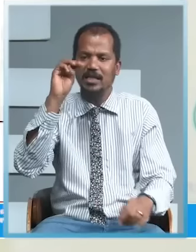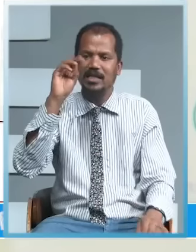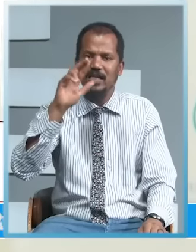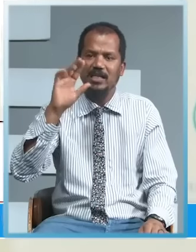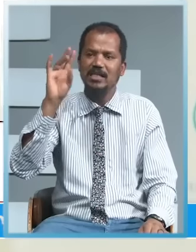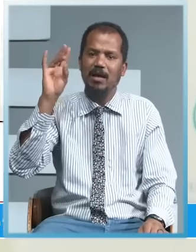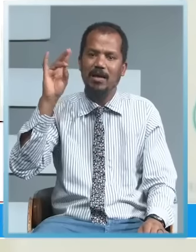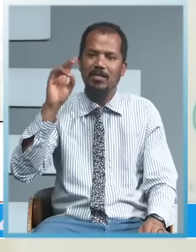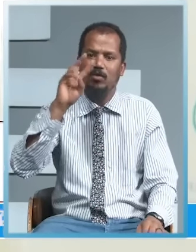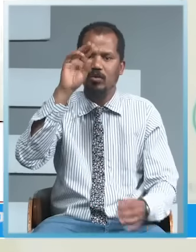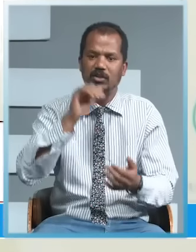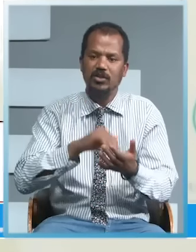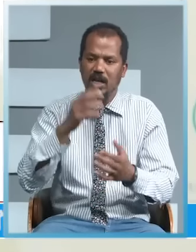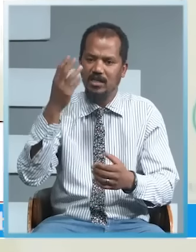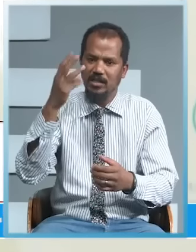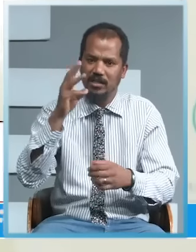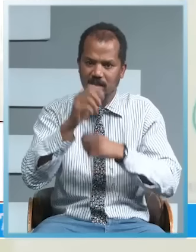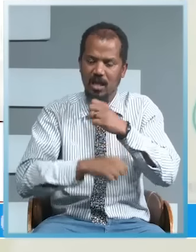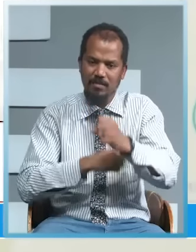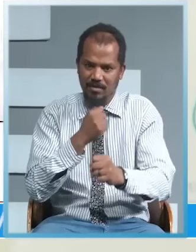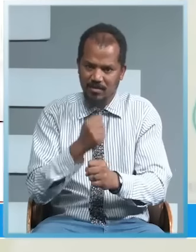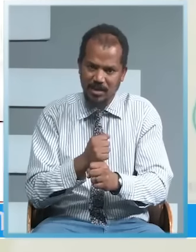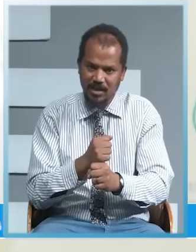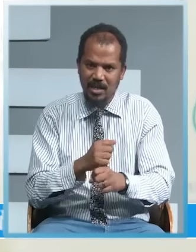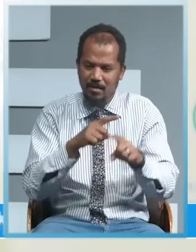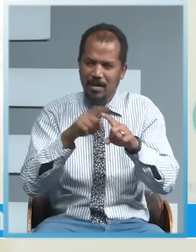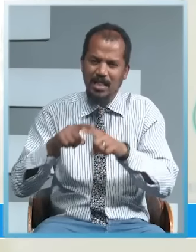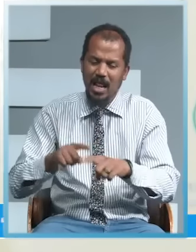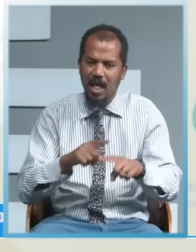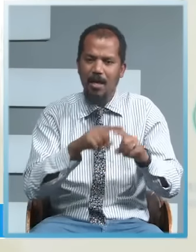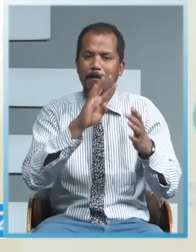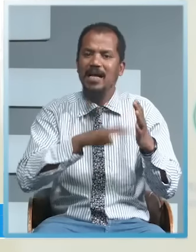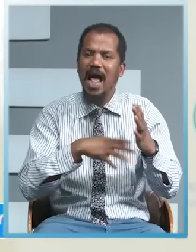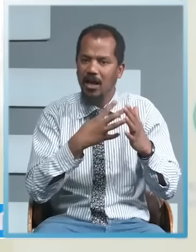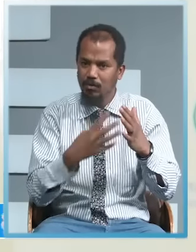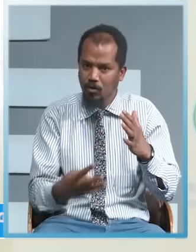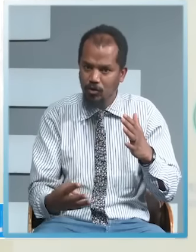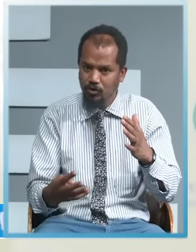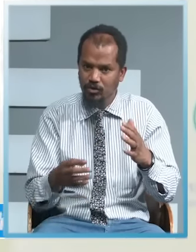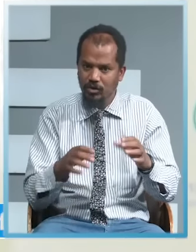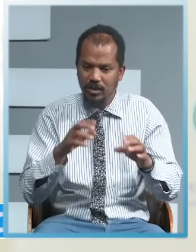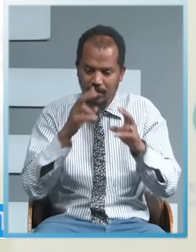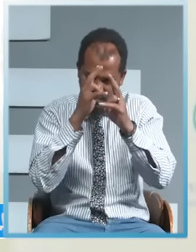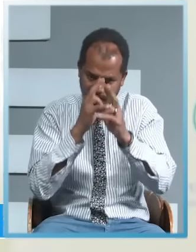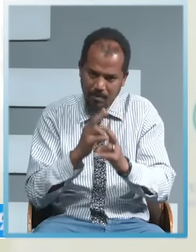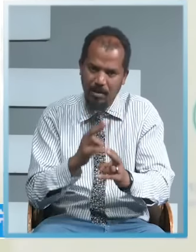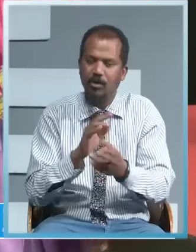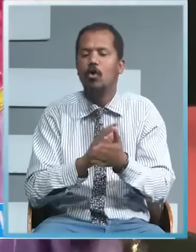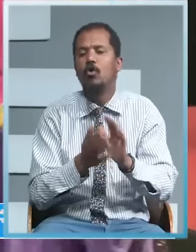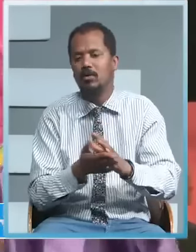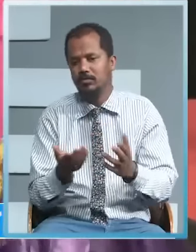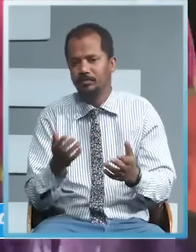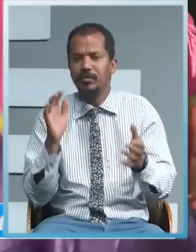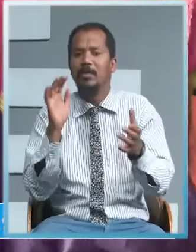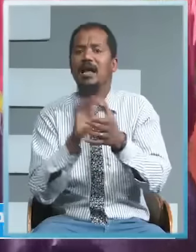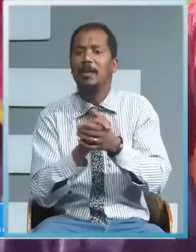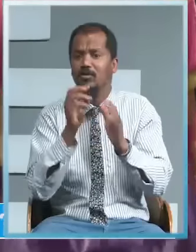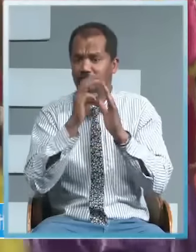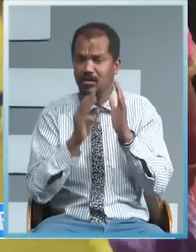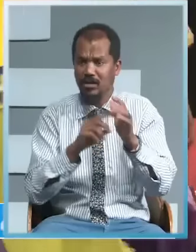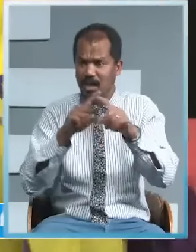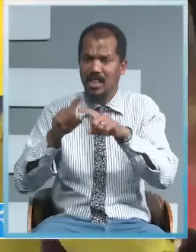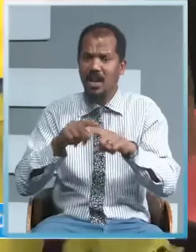7 2016 ዓ.ም በተለያዩ መርሃ ግብሮች የሚከበር ይሆናል። በጋብቻው ስነ